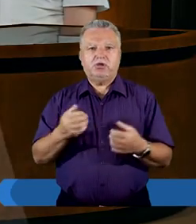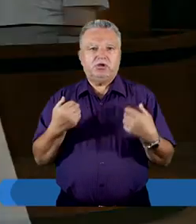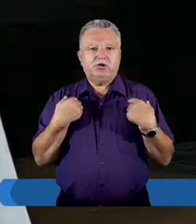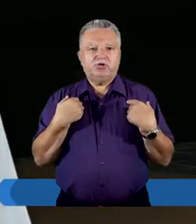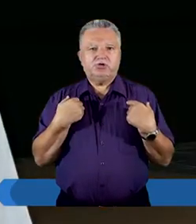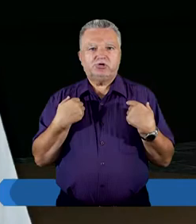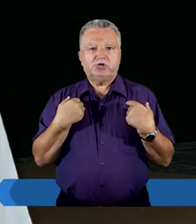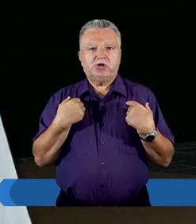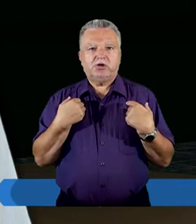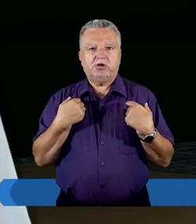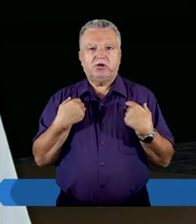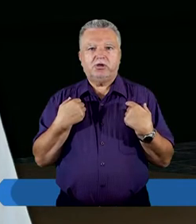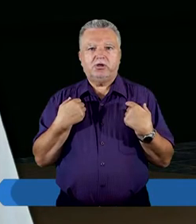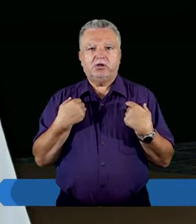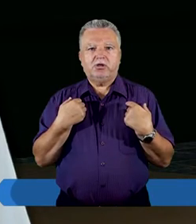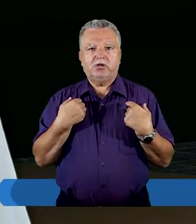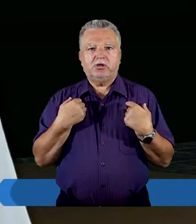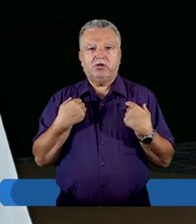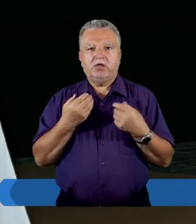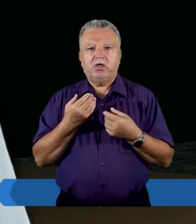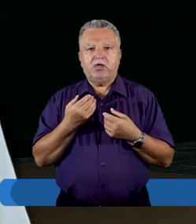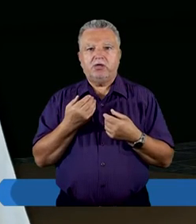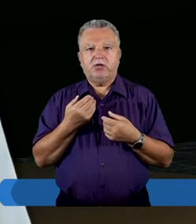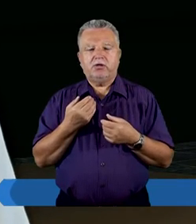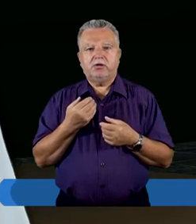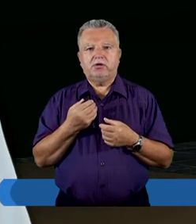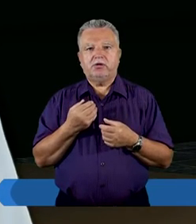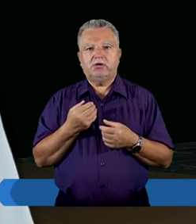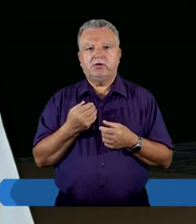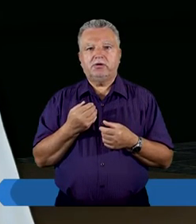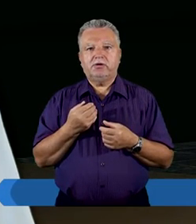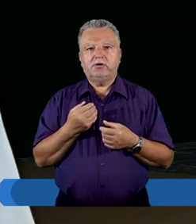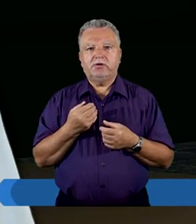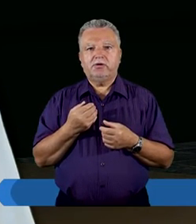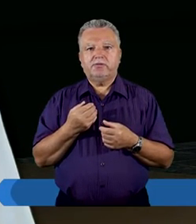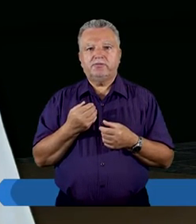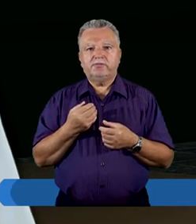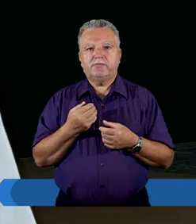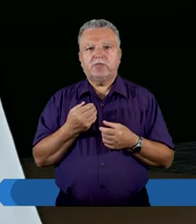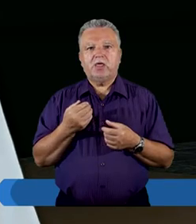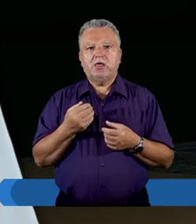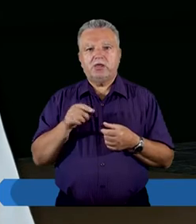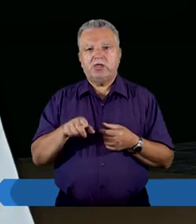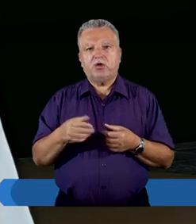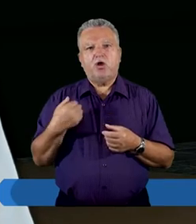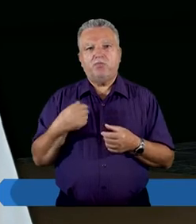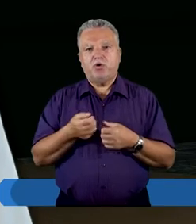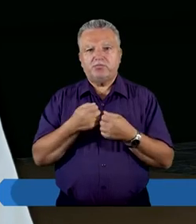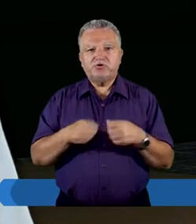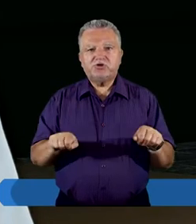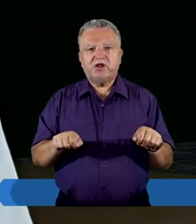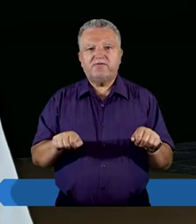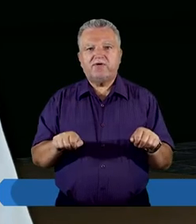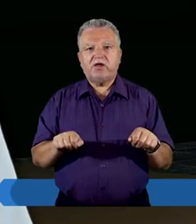bardzo, bardzo krótkim momentem, znaczy zostało przerwane, kiedy on był u szczytu